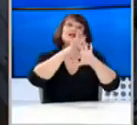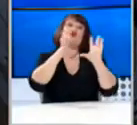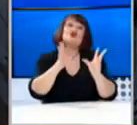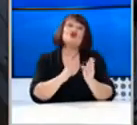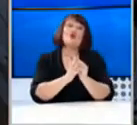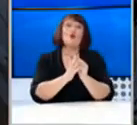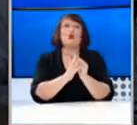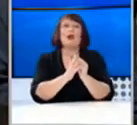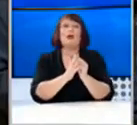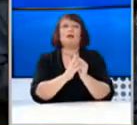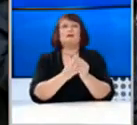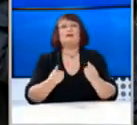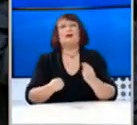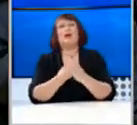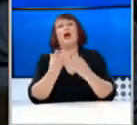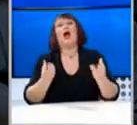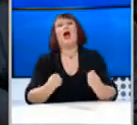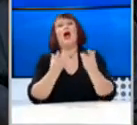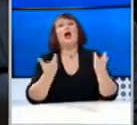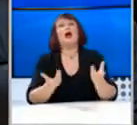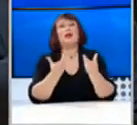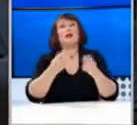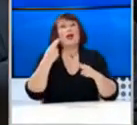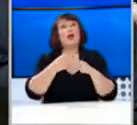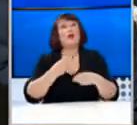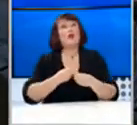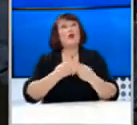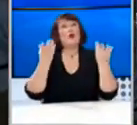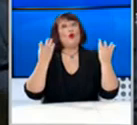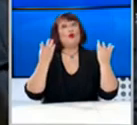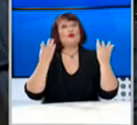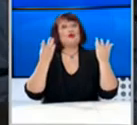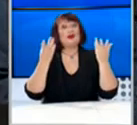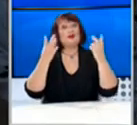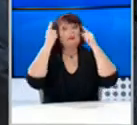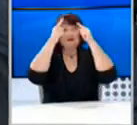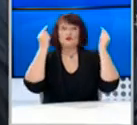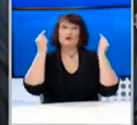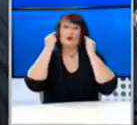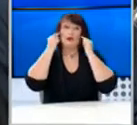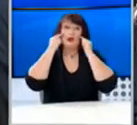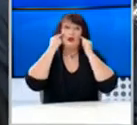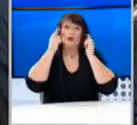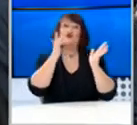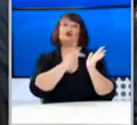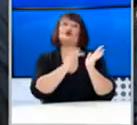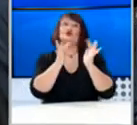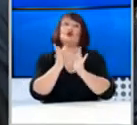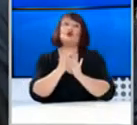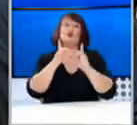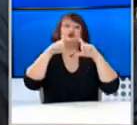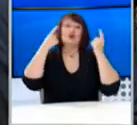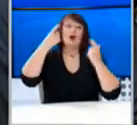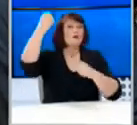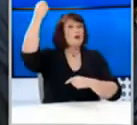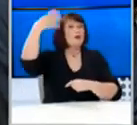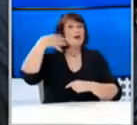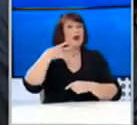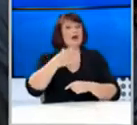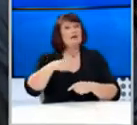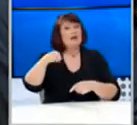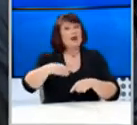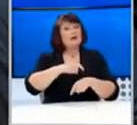να πέμπομεν, το Πατρί και το Υιό και το Αγίο Πνεύματι, νυν και αΐ και